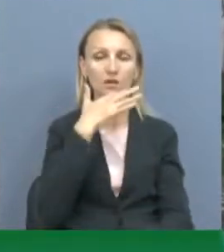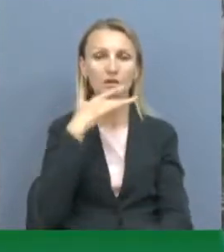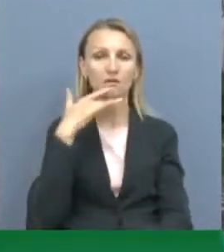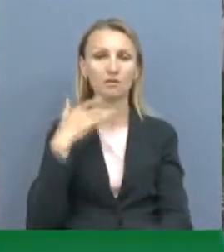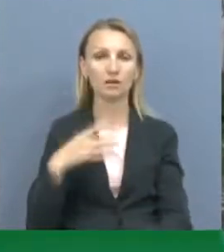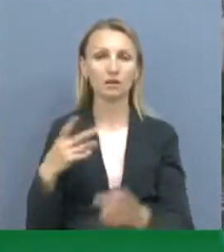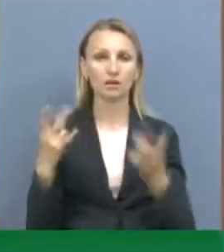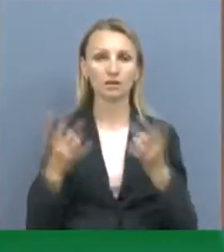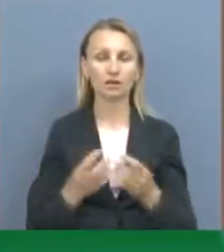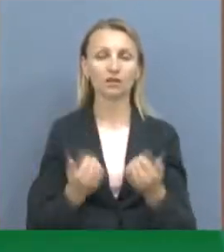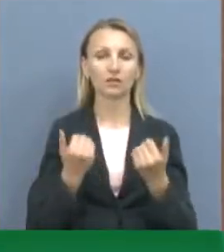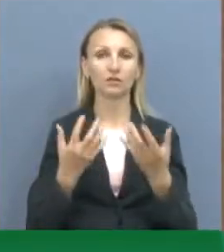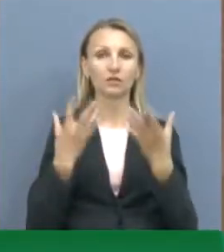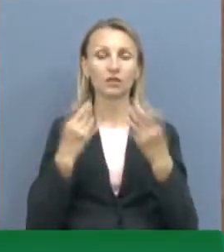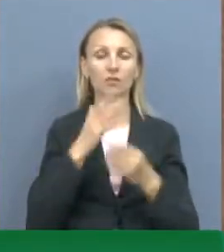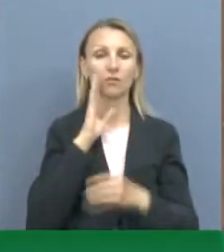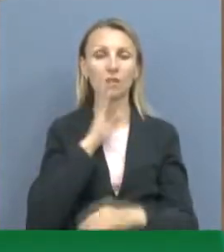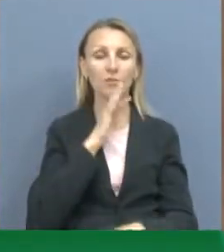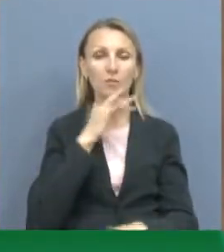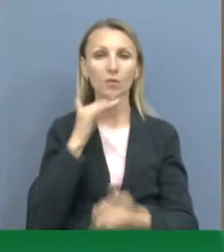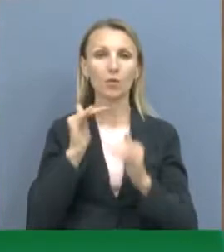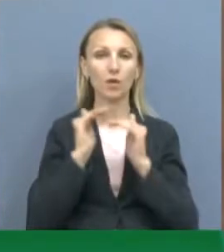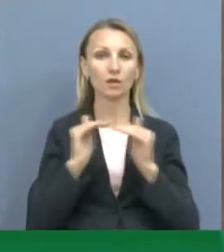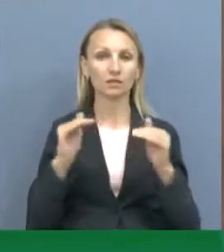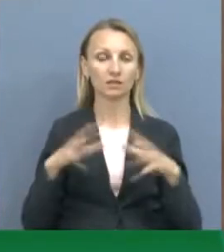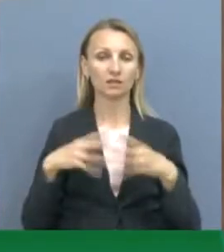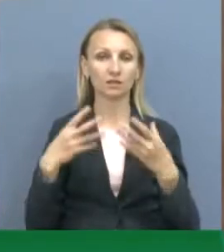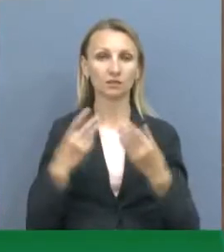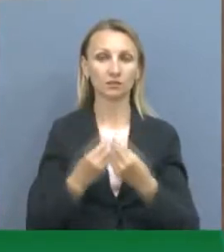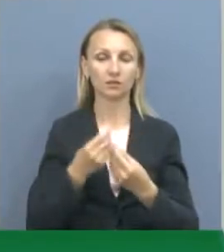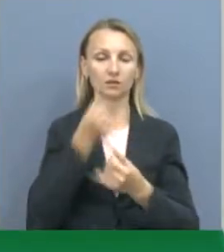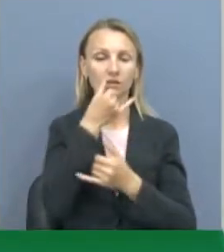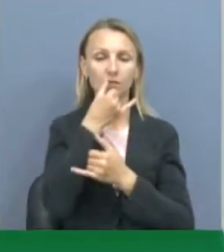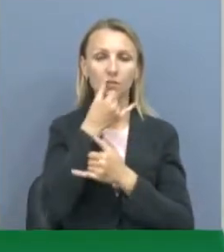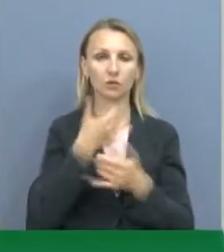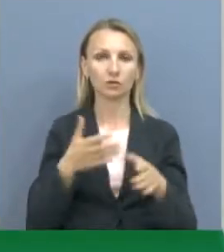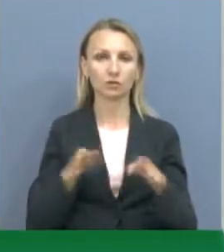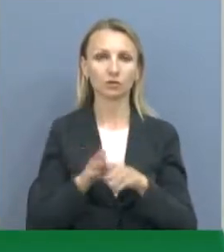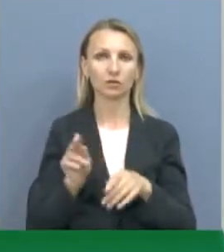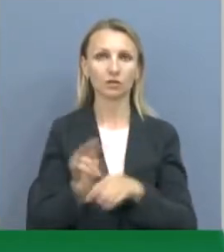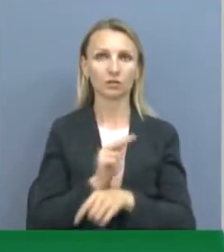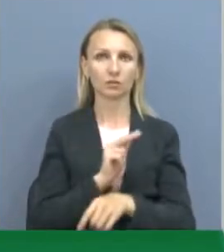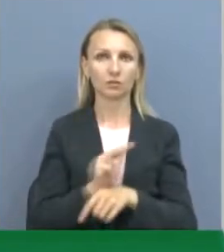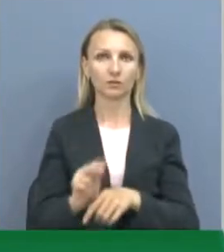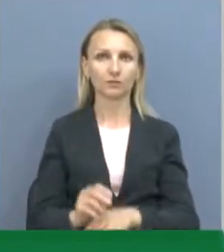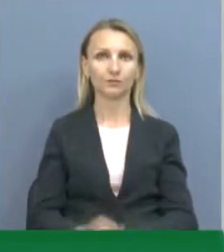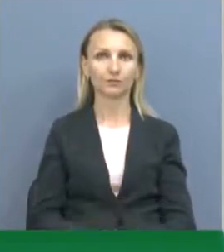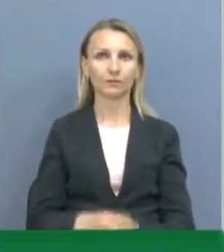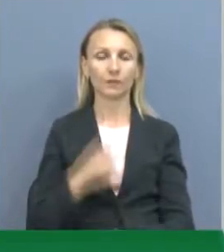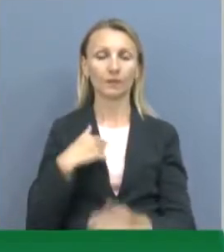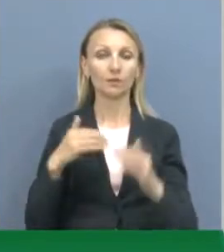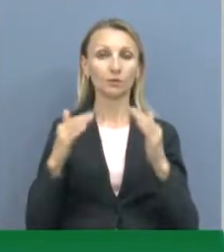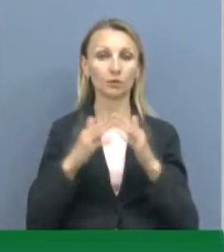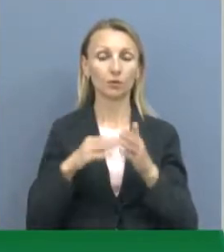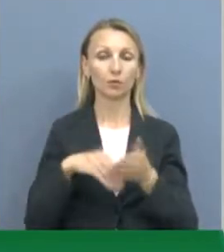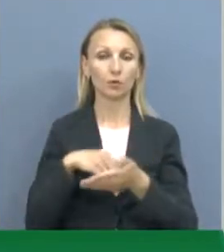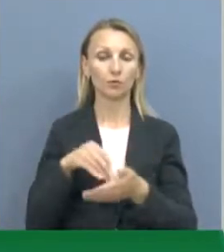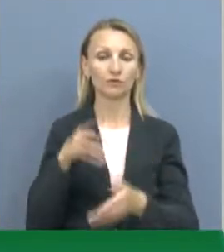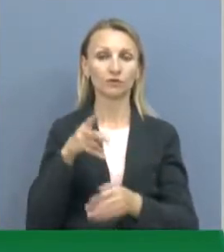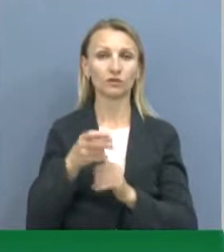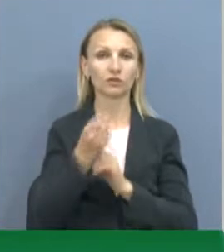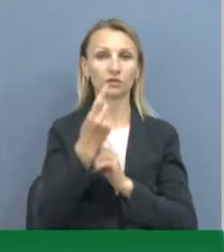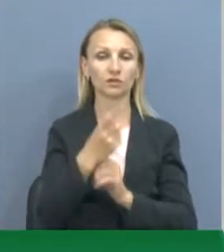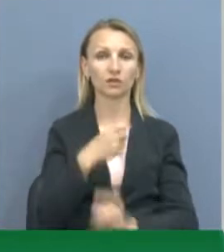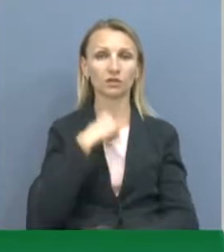На данный момент многодетная семья не может себе такого позволить. Но мы эту квартиру приобрели в 2011 году, но мы тогда